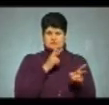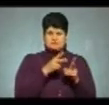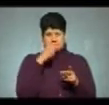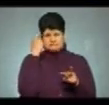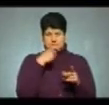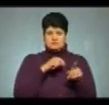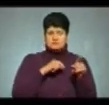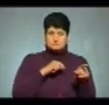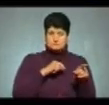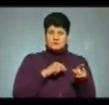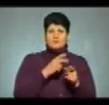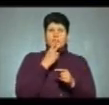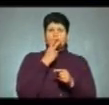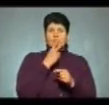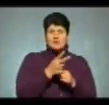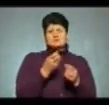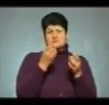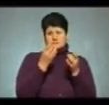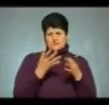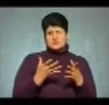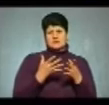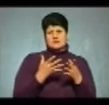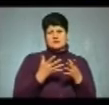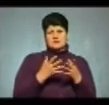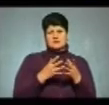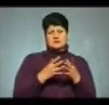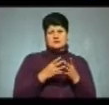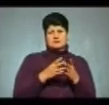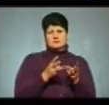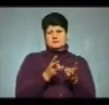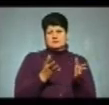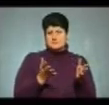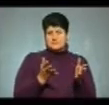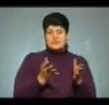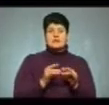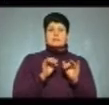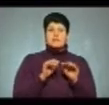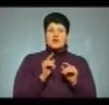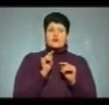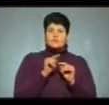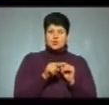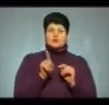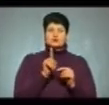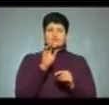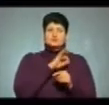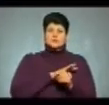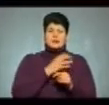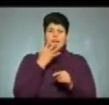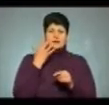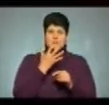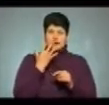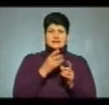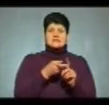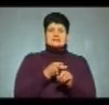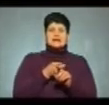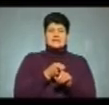чи недогрів, ми побачимо звичайний гідроелеватор. Справа в тому, що споживання тепла в першу чергу